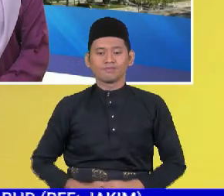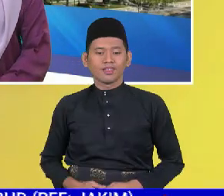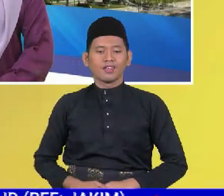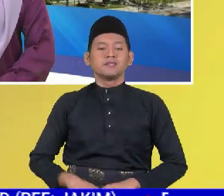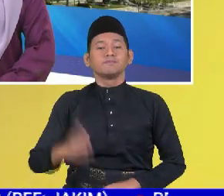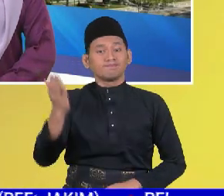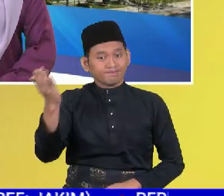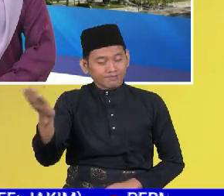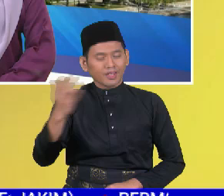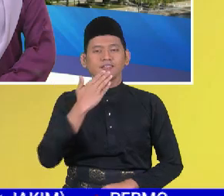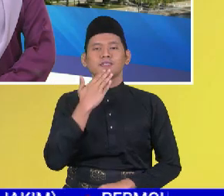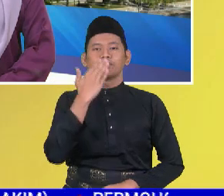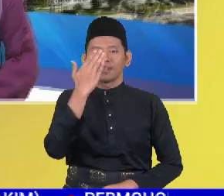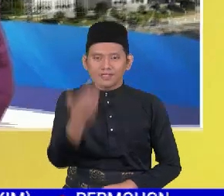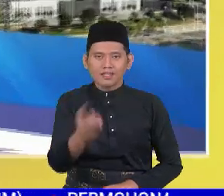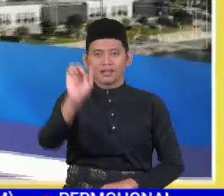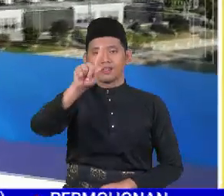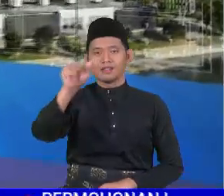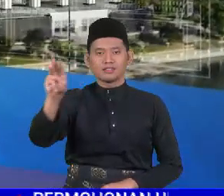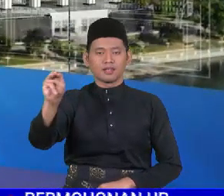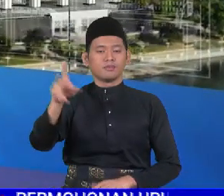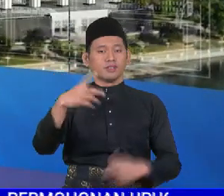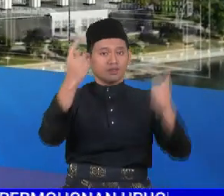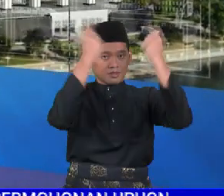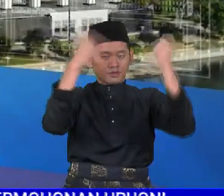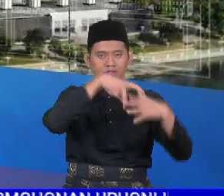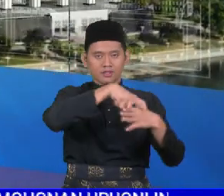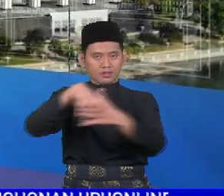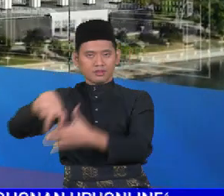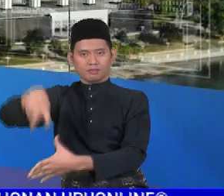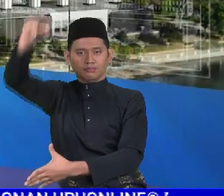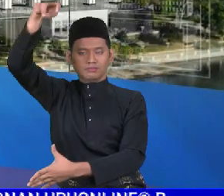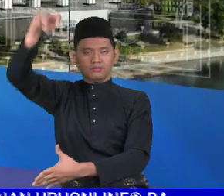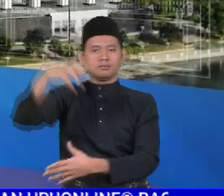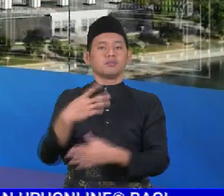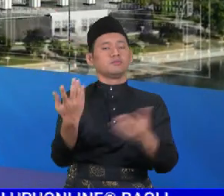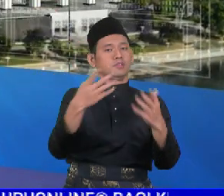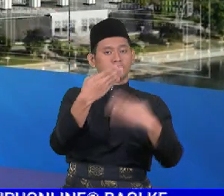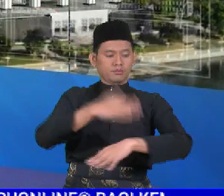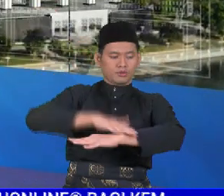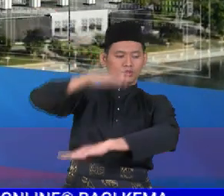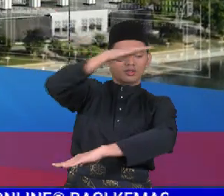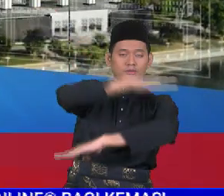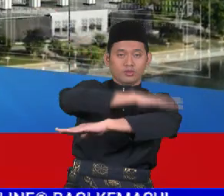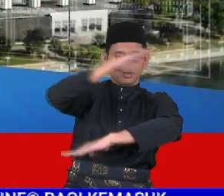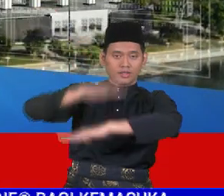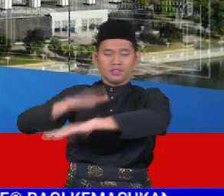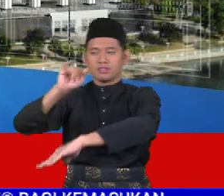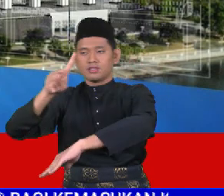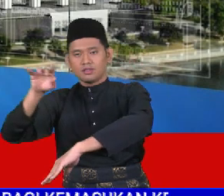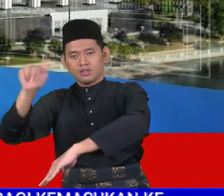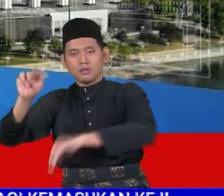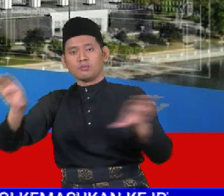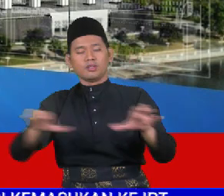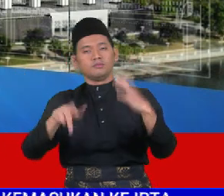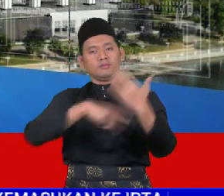Ya Azam, bersempena Isra Mikraj, Masjid Saidina Ali, Bukit Sentosa, Rawang mengadakan Karnival Mahabbah Masjid